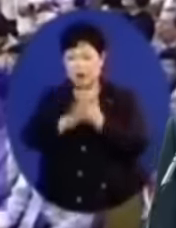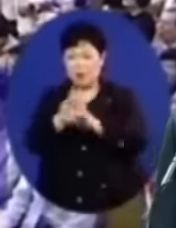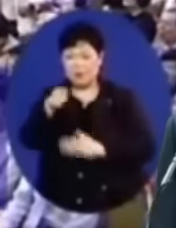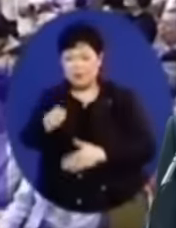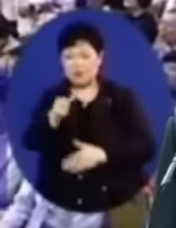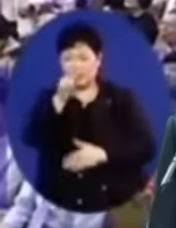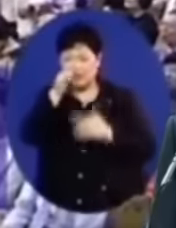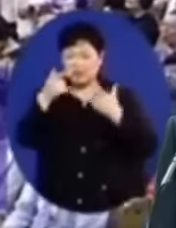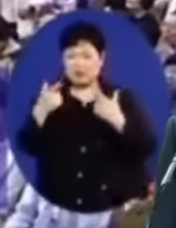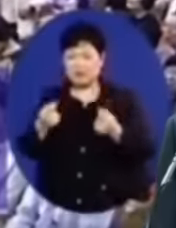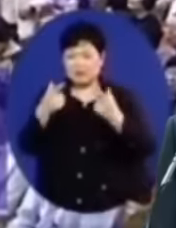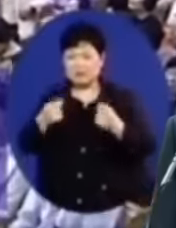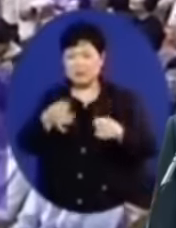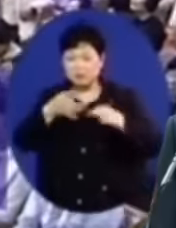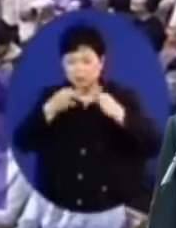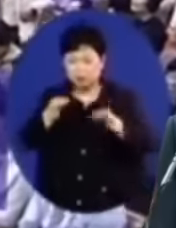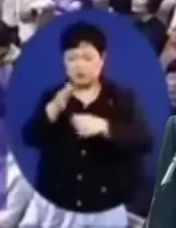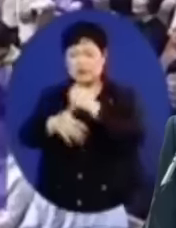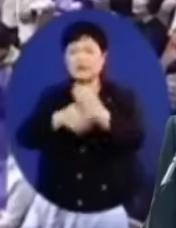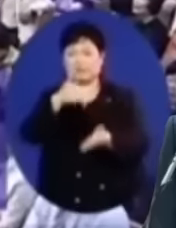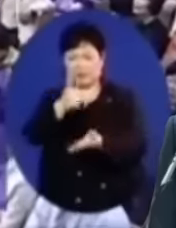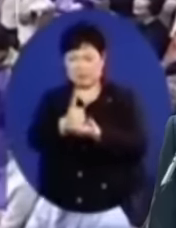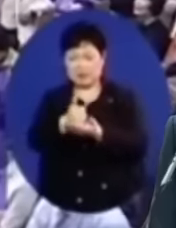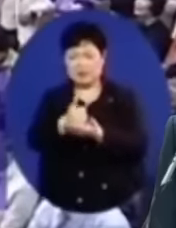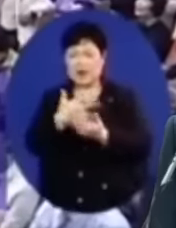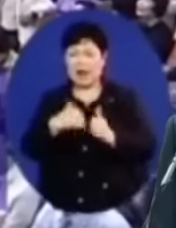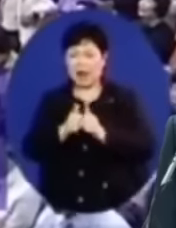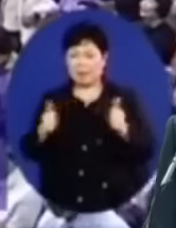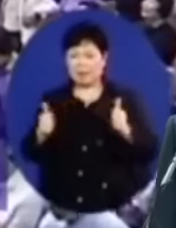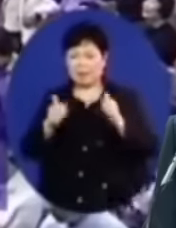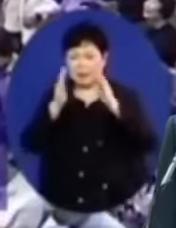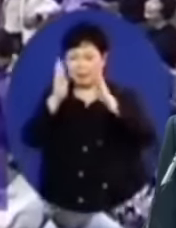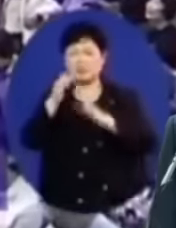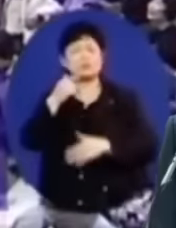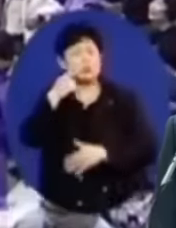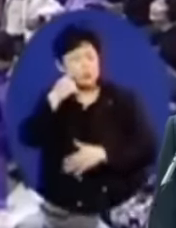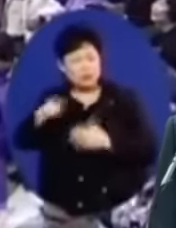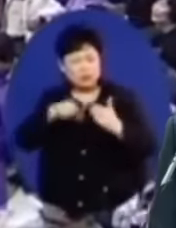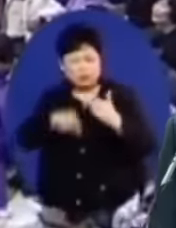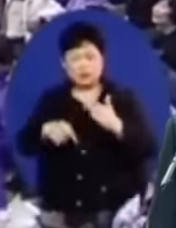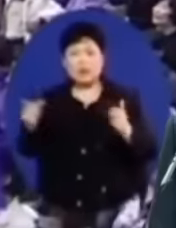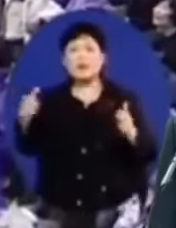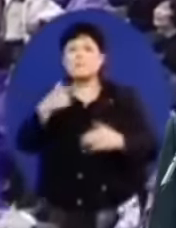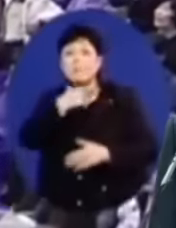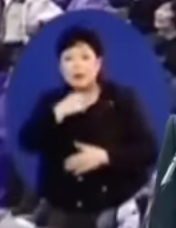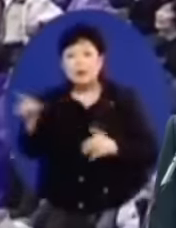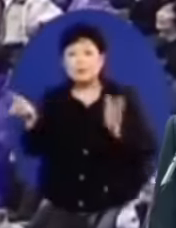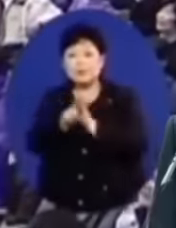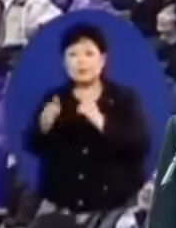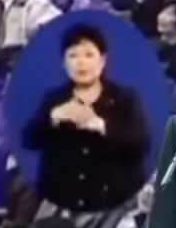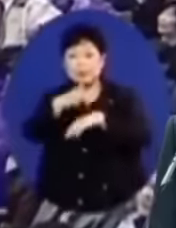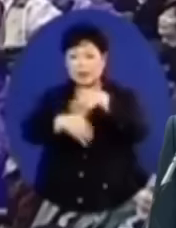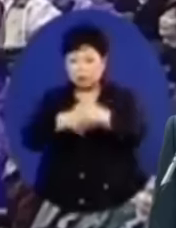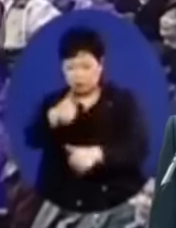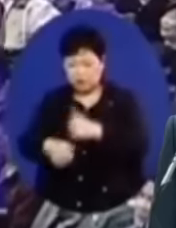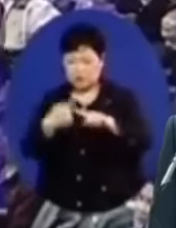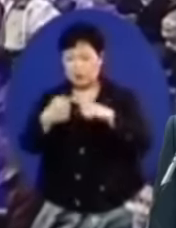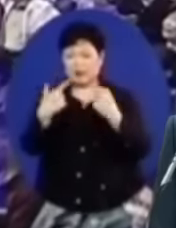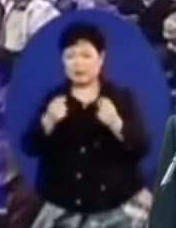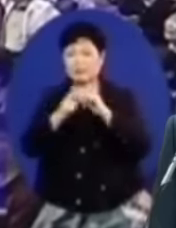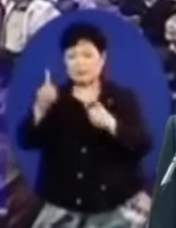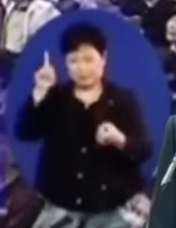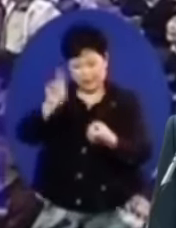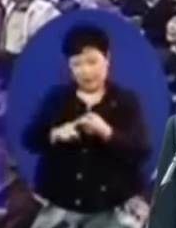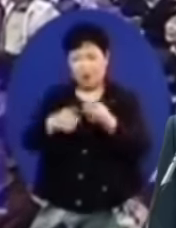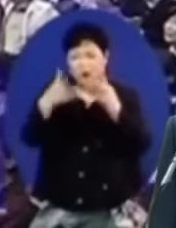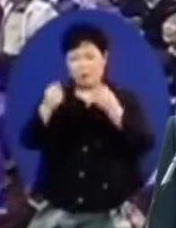없는 것을 있는 것으로 부르시는 이시니라. 아브라함이 바랄 수 없는 중에 바라고 믿었으니 이는 내 후손이 이같으리라 하신 말씀대로